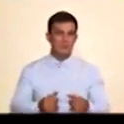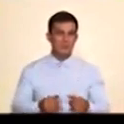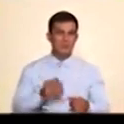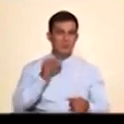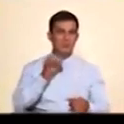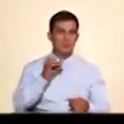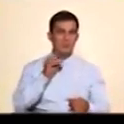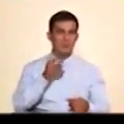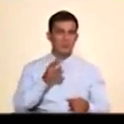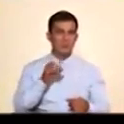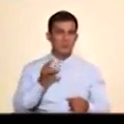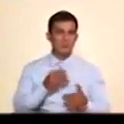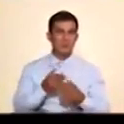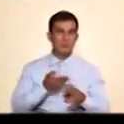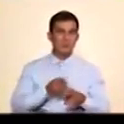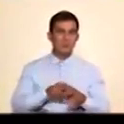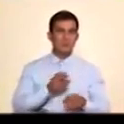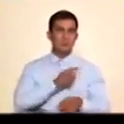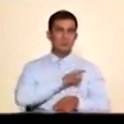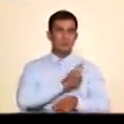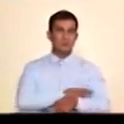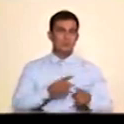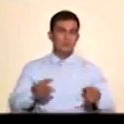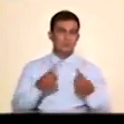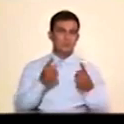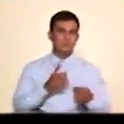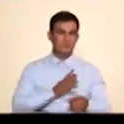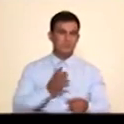Franklar imperiyasini yanada qudratli davlatga aylantira oldi.